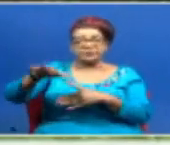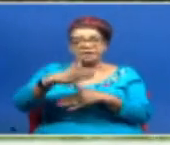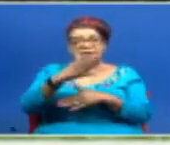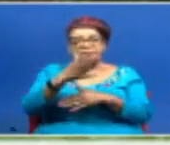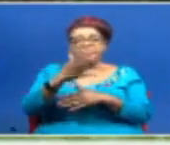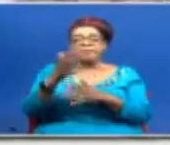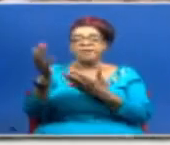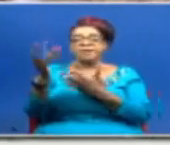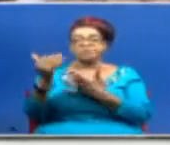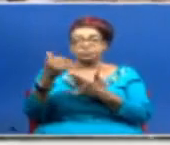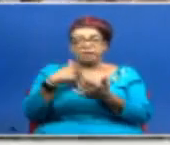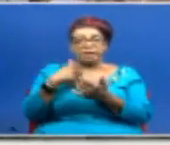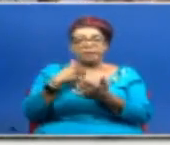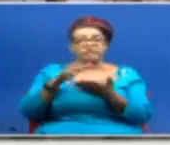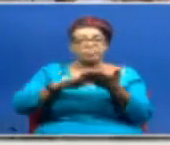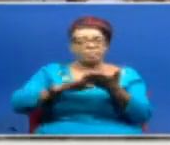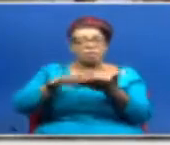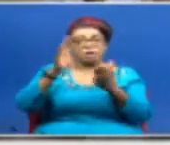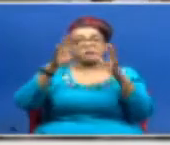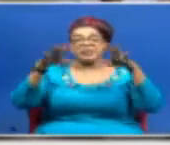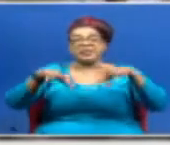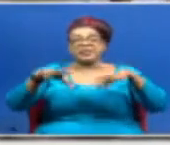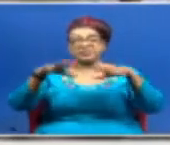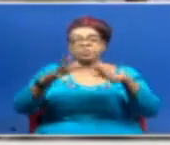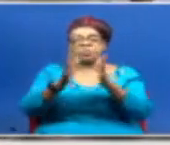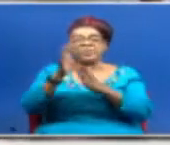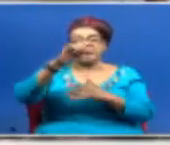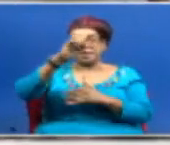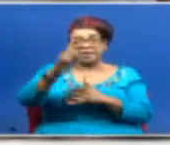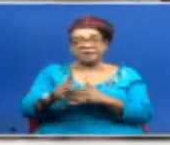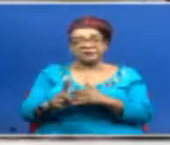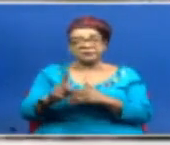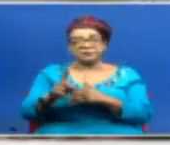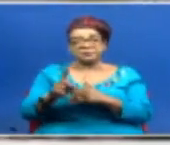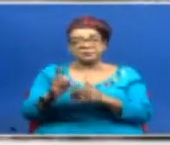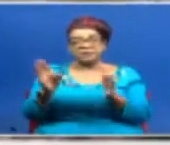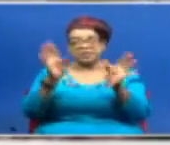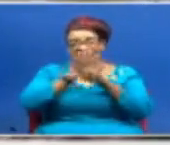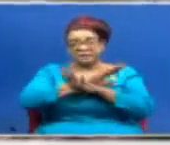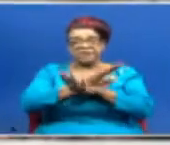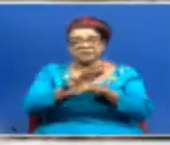yanatarajia kupokea mvua itakayoandamana na radi usiku wa leo na